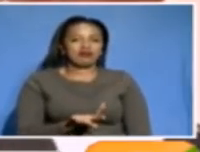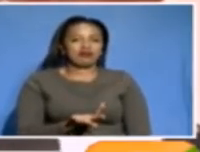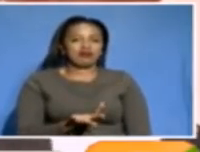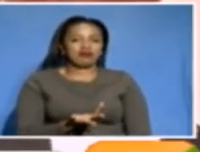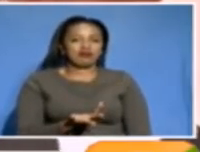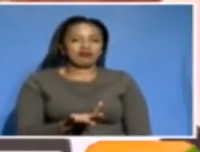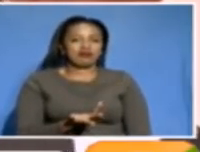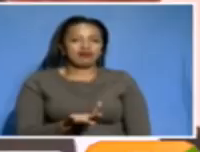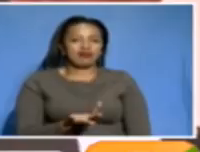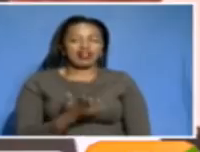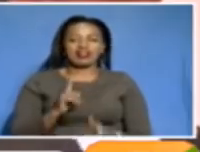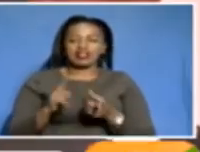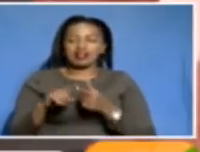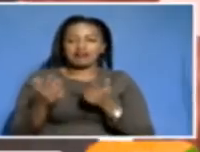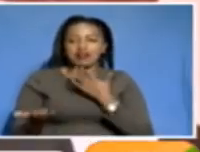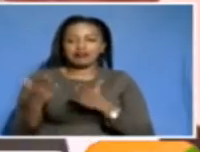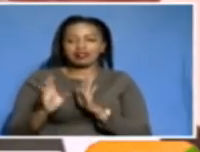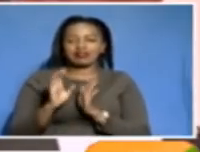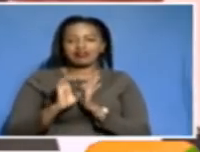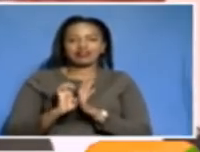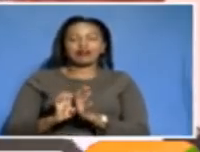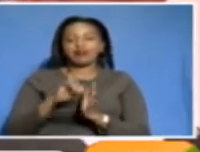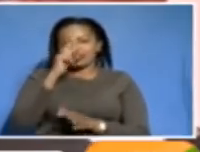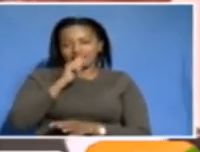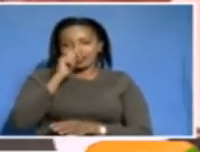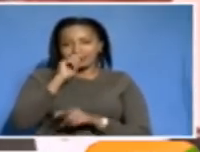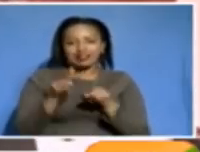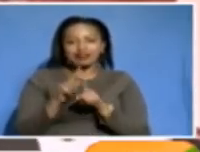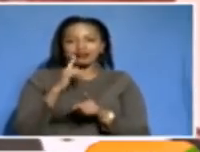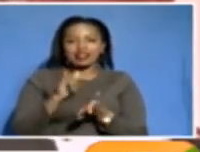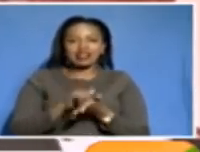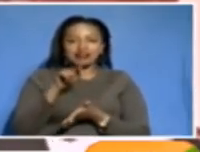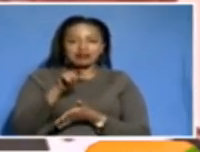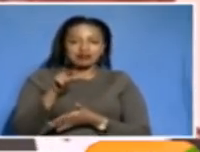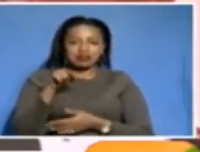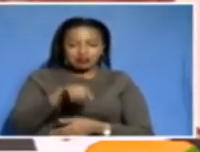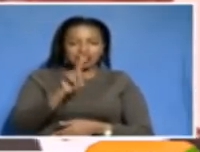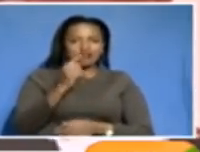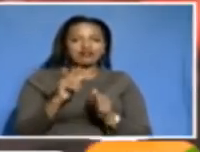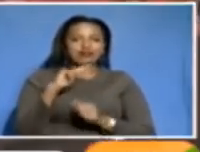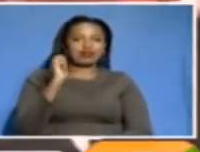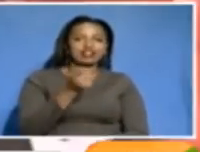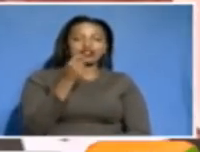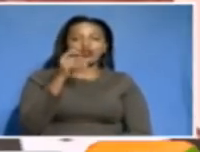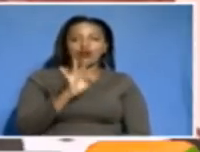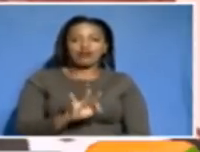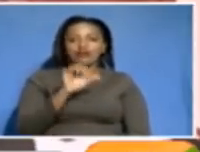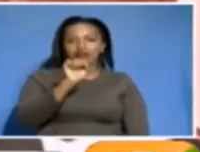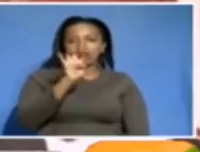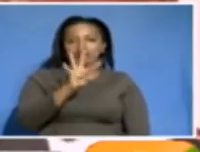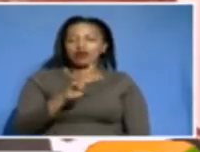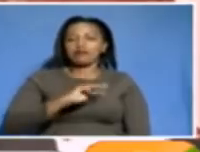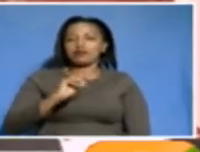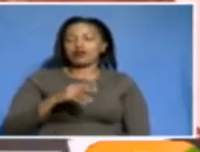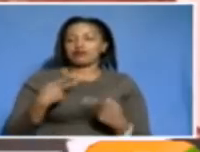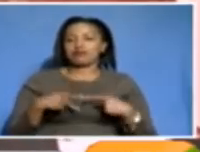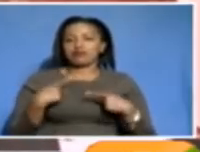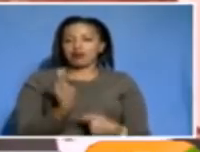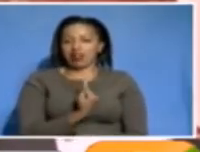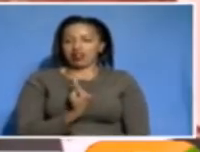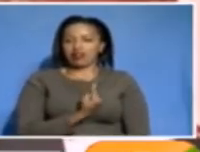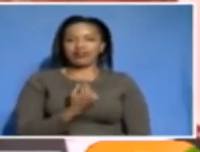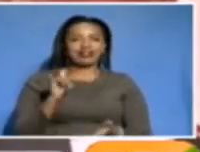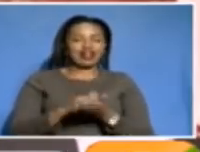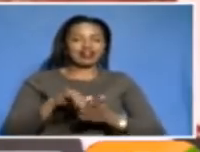Ndugu Magufuli na yeye ajigambe ati yeye ni kiongozi wa wananchi 54.